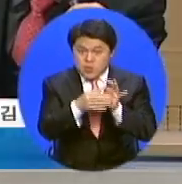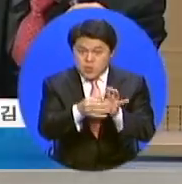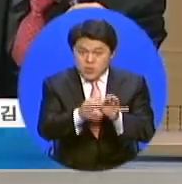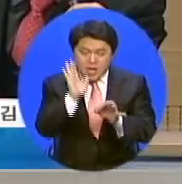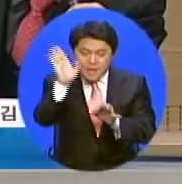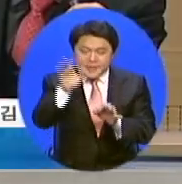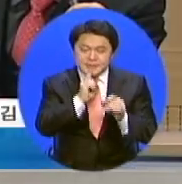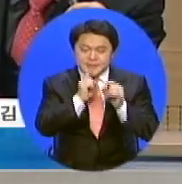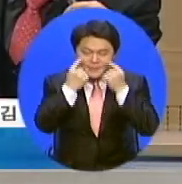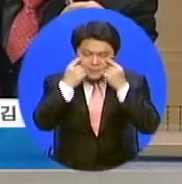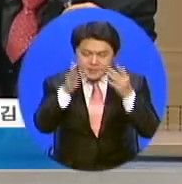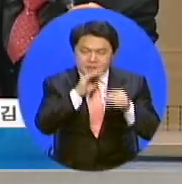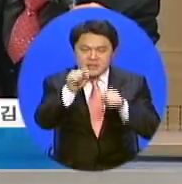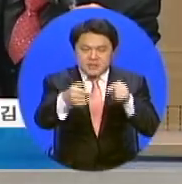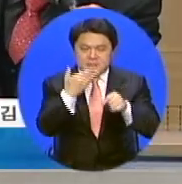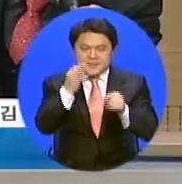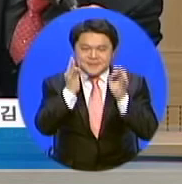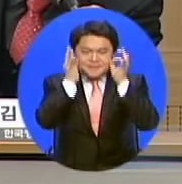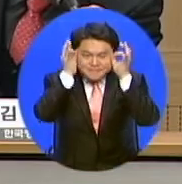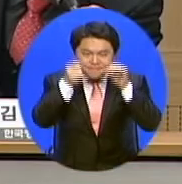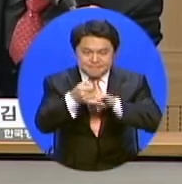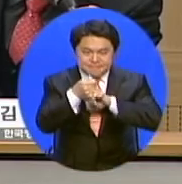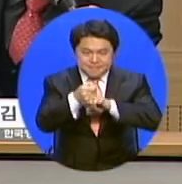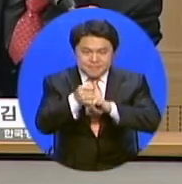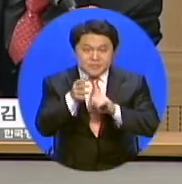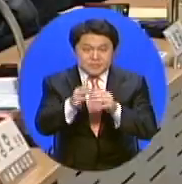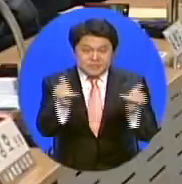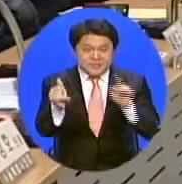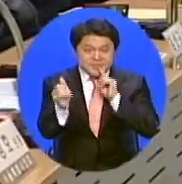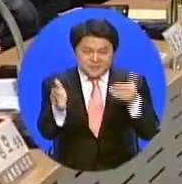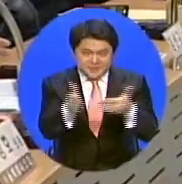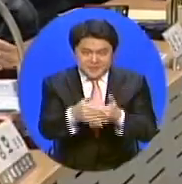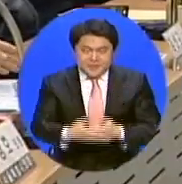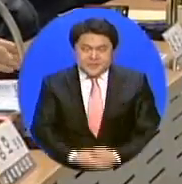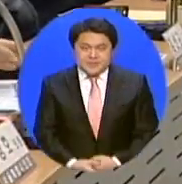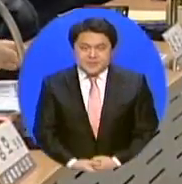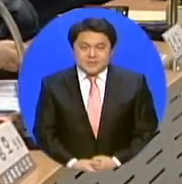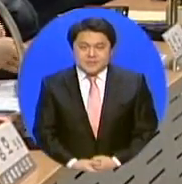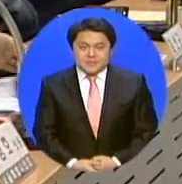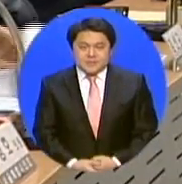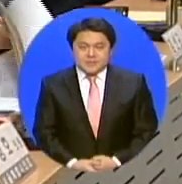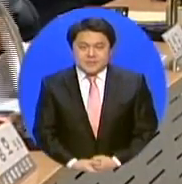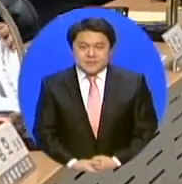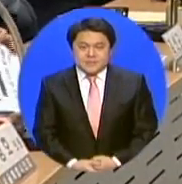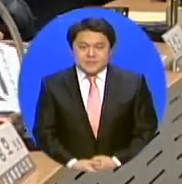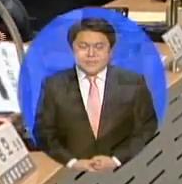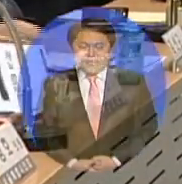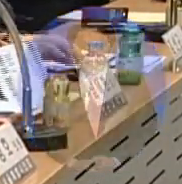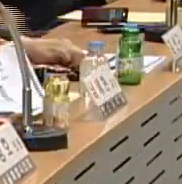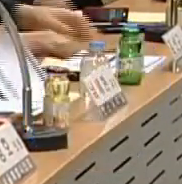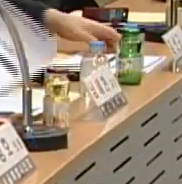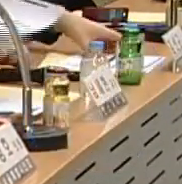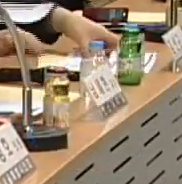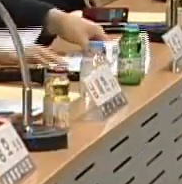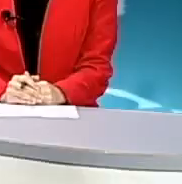실천 사항으로 이어지도록 노력하겠다고 전문가들은 말했습니다. 복지TV 뉴스